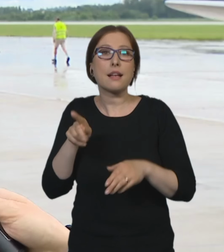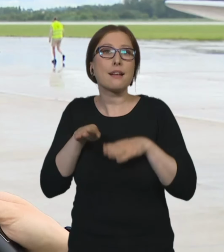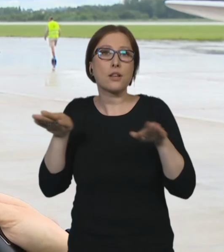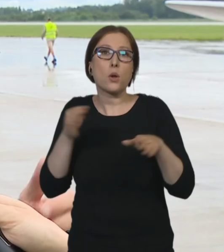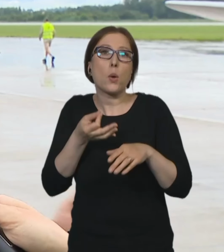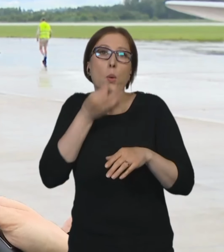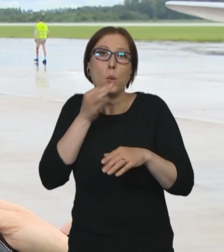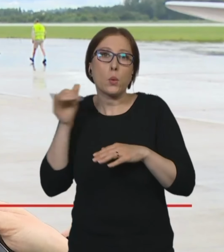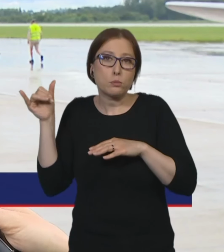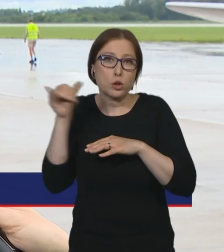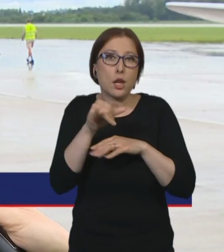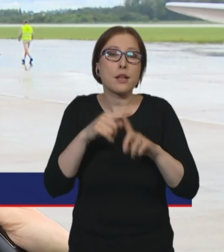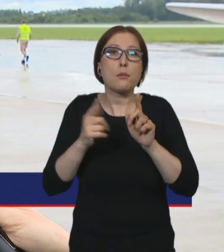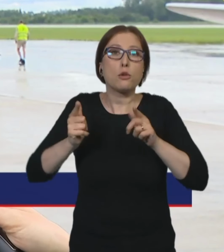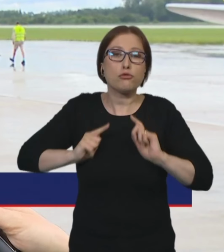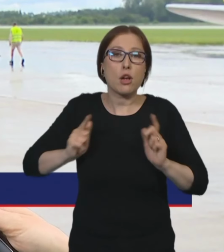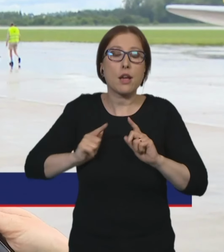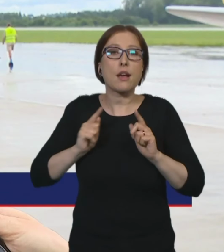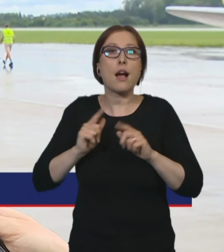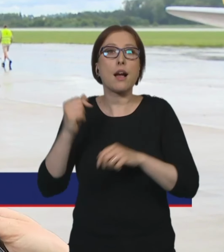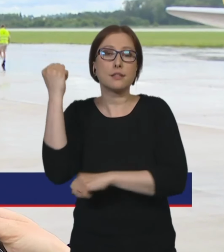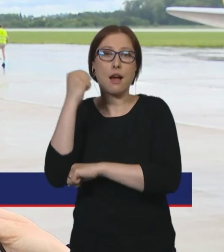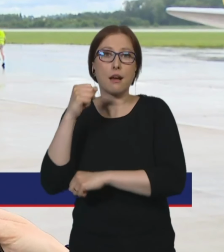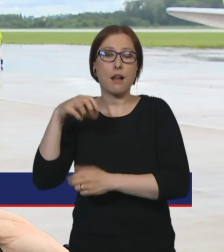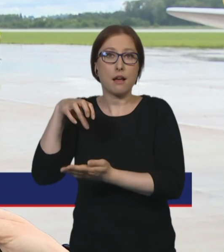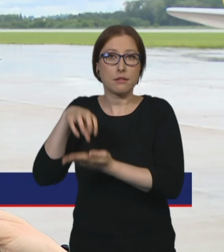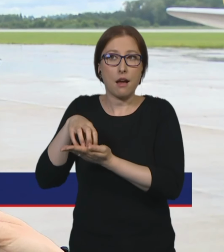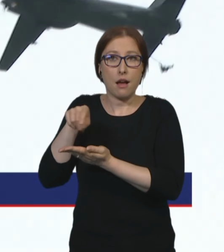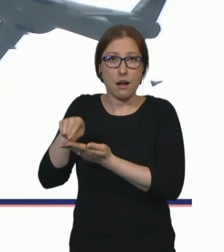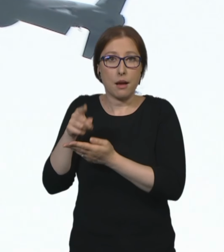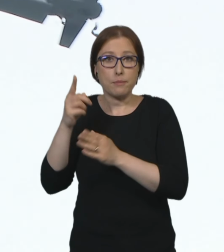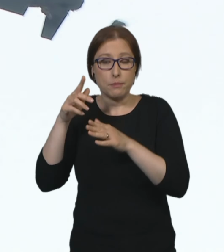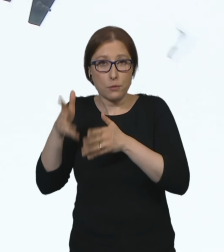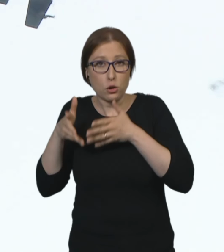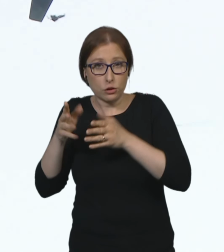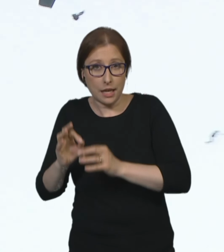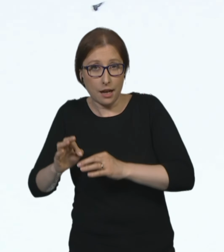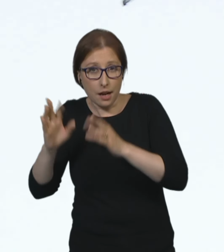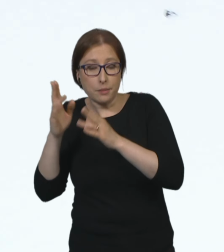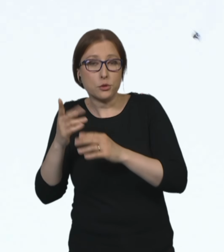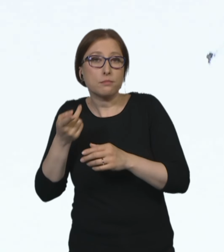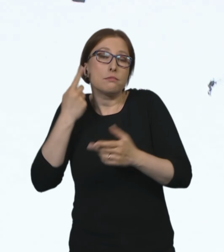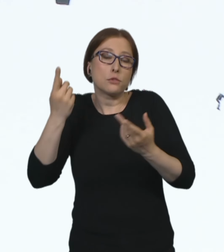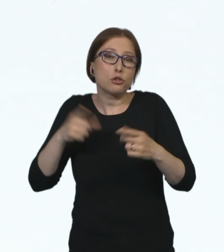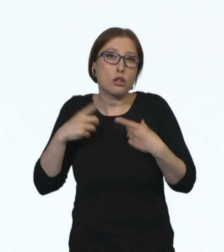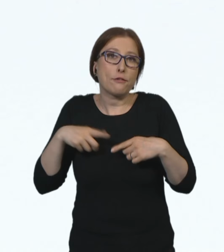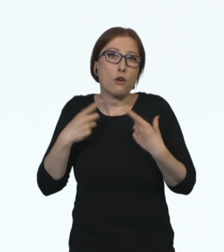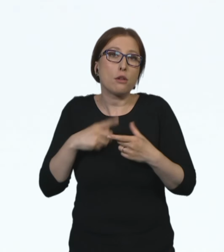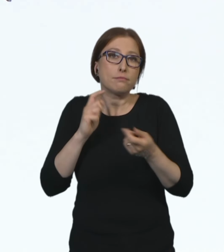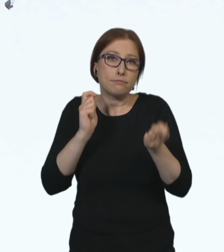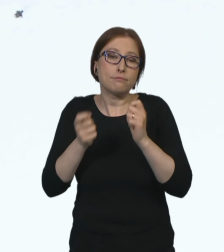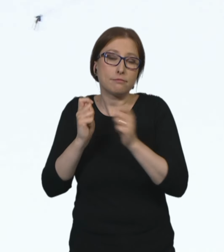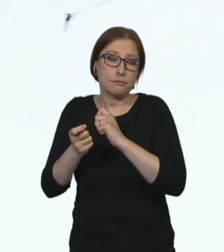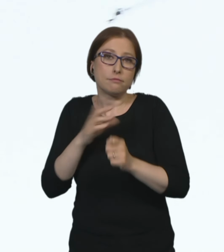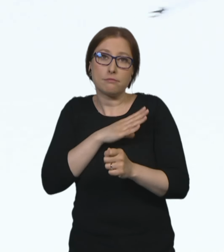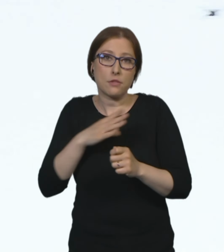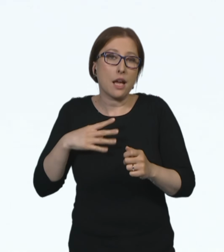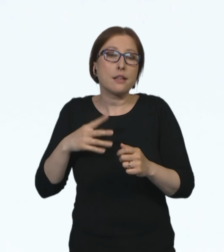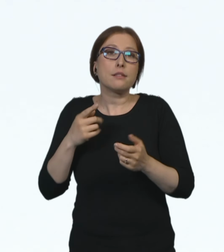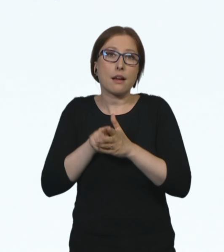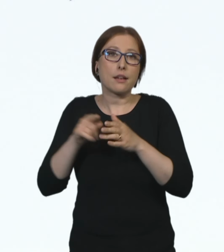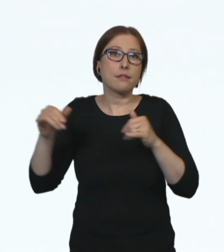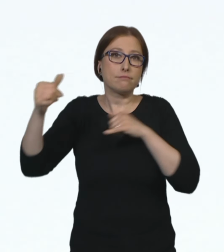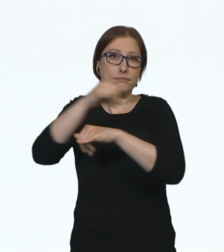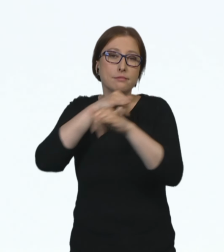nemůže přiletět, nebo ještě čekají na svých domovských základnách. Jestli se u nich to počasí vylepší, to patří k životu. Život je změna, airshow taky.